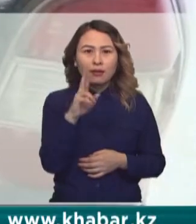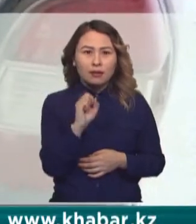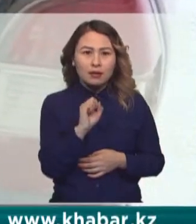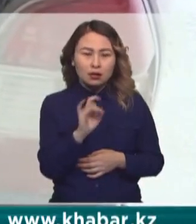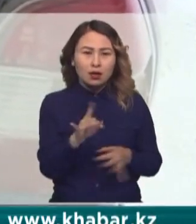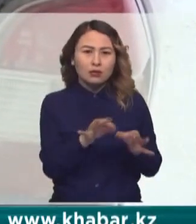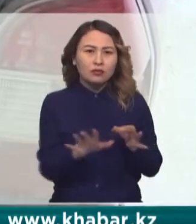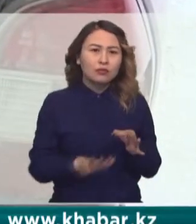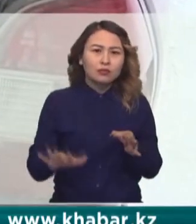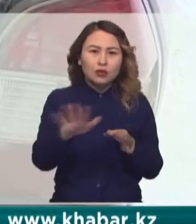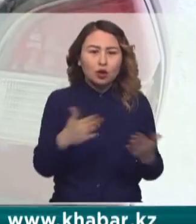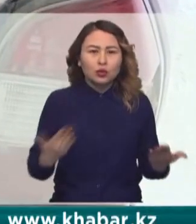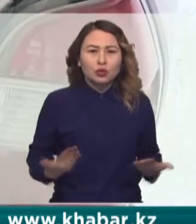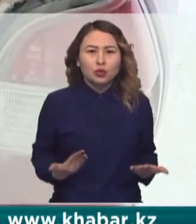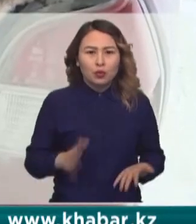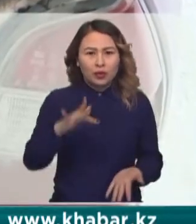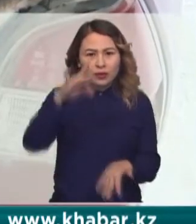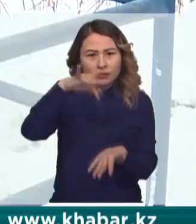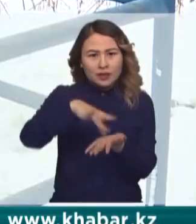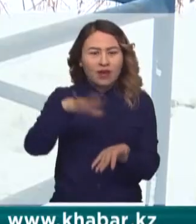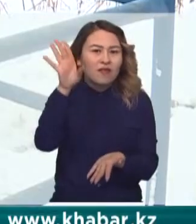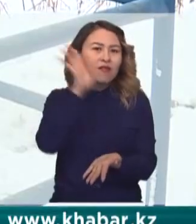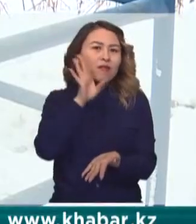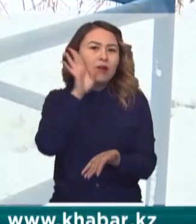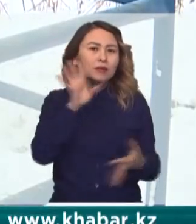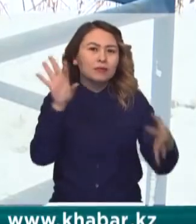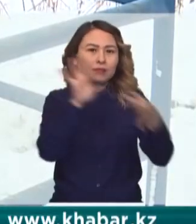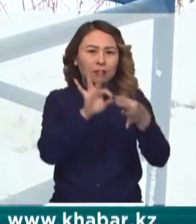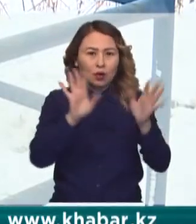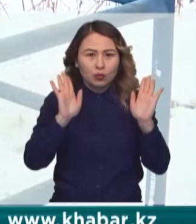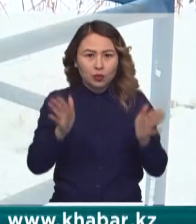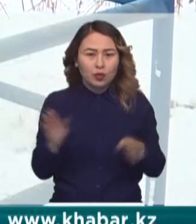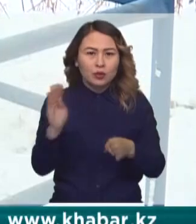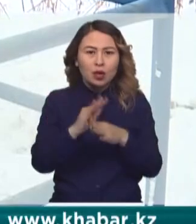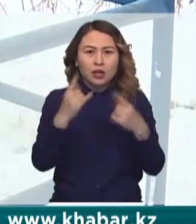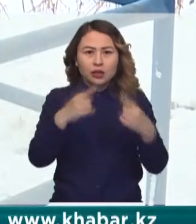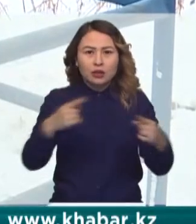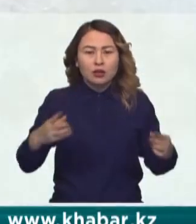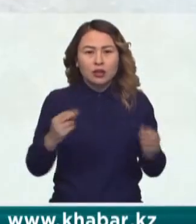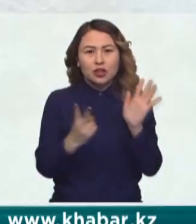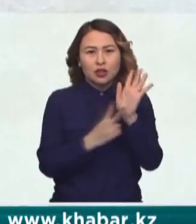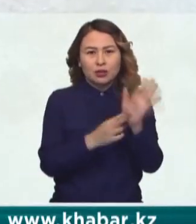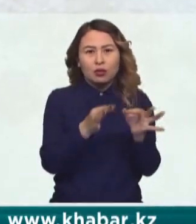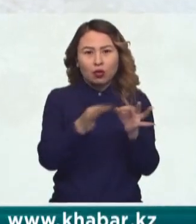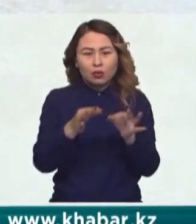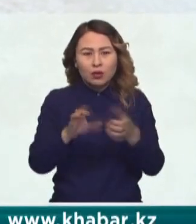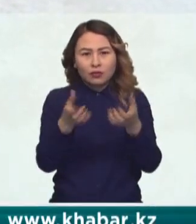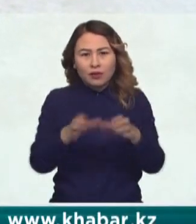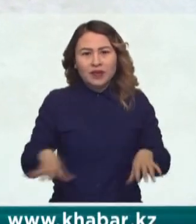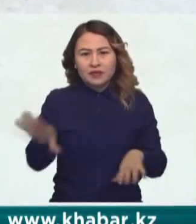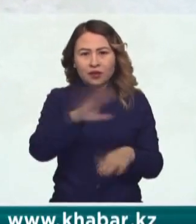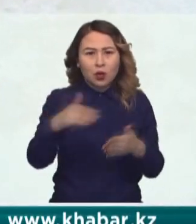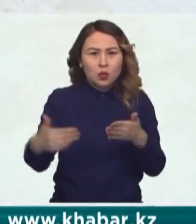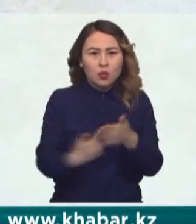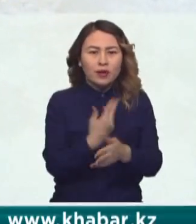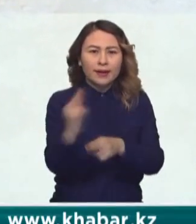Ойыл аудандарының мыңдаған тұрғындары орталықтандырылған ауыз су желісін пайдаланады. Бұдан өзге биыл 7 елді мекеннің құбырын жаңғырту көзделген.